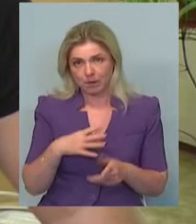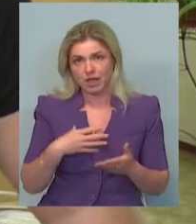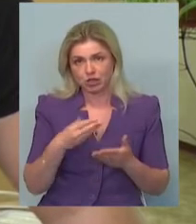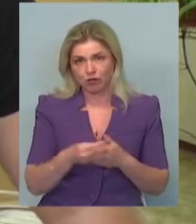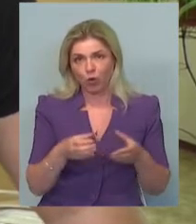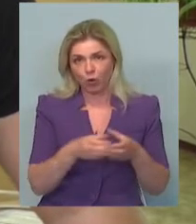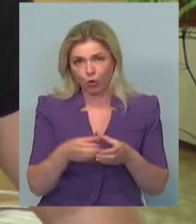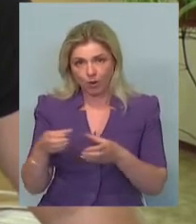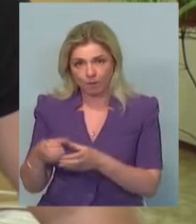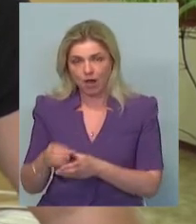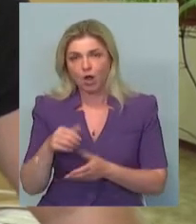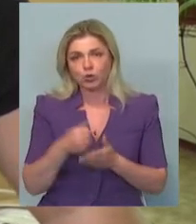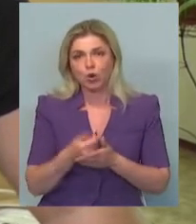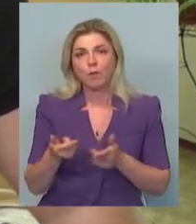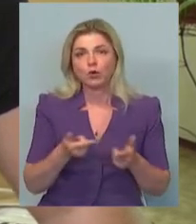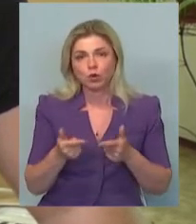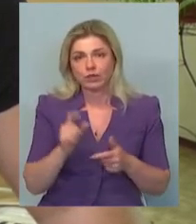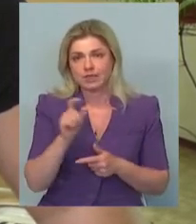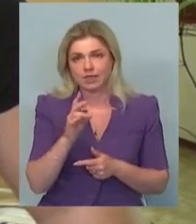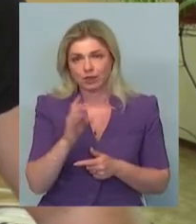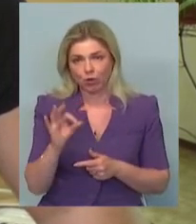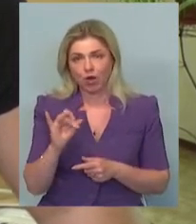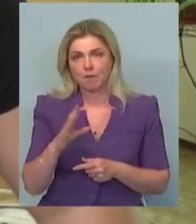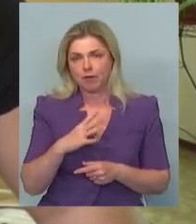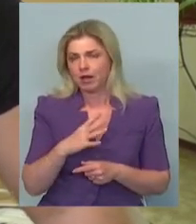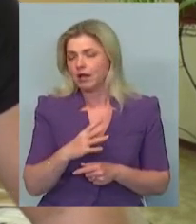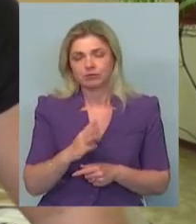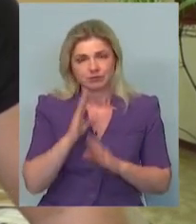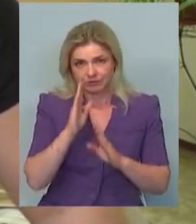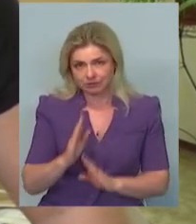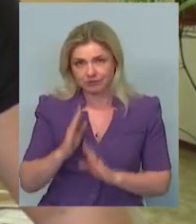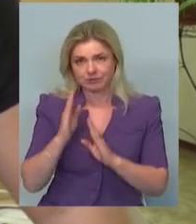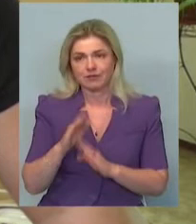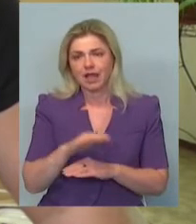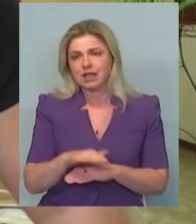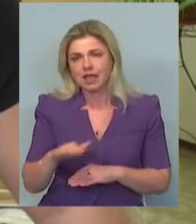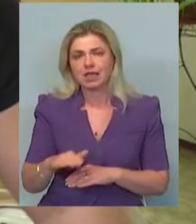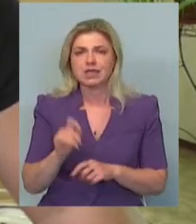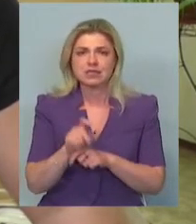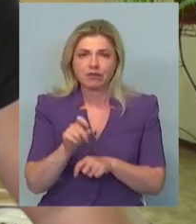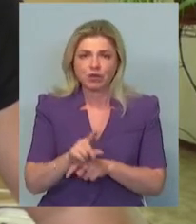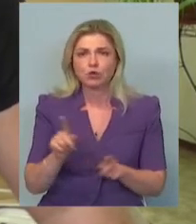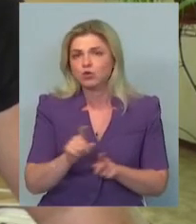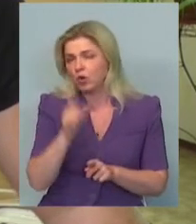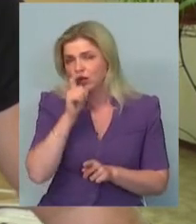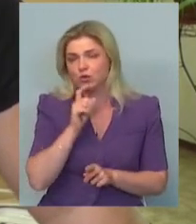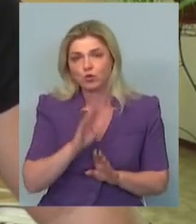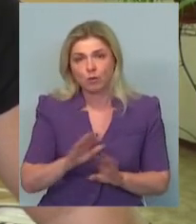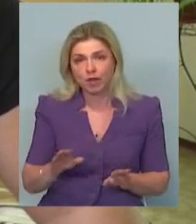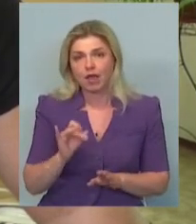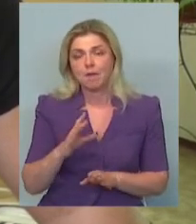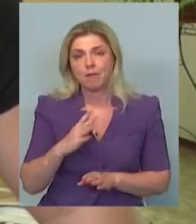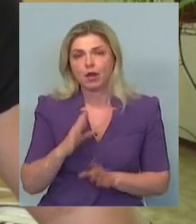по підготовці до ЗНО, постійно общалися, фактично 24/7. Тобто діти задавали питання, якщо було незрозуміло. Проходили